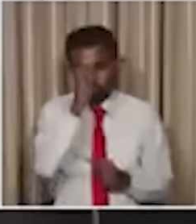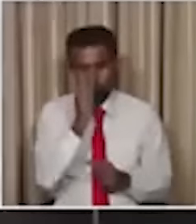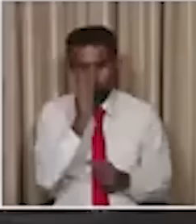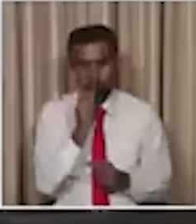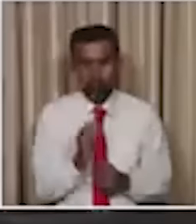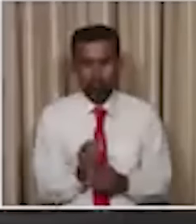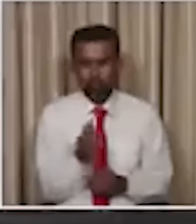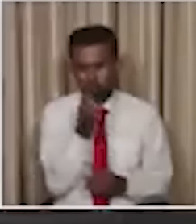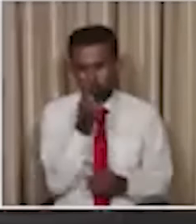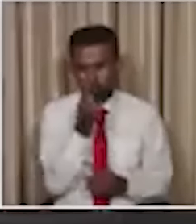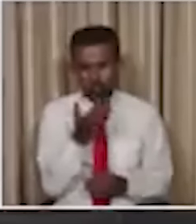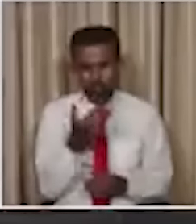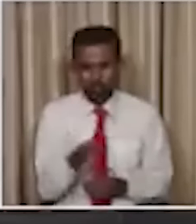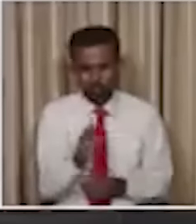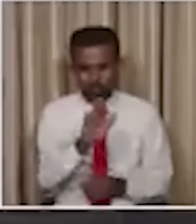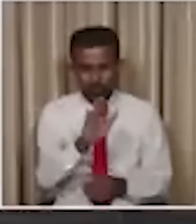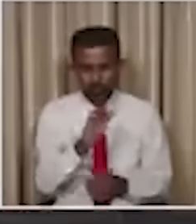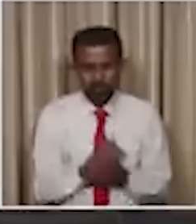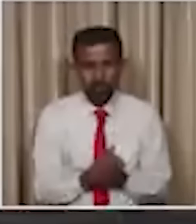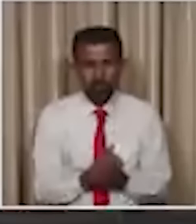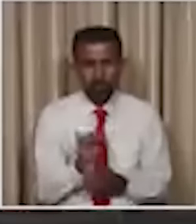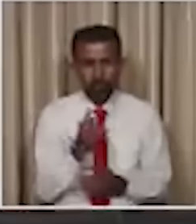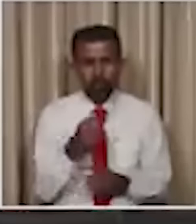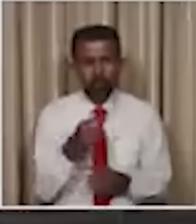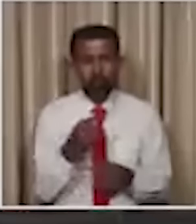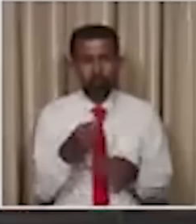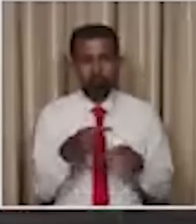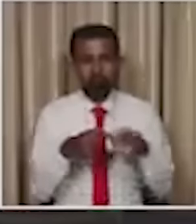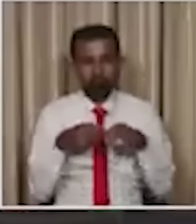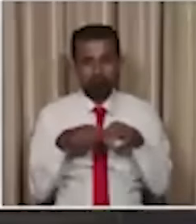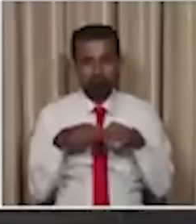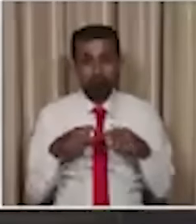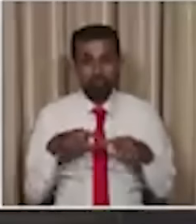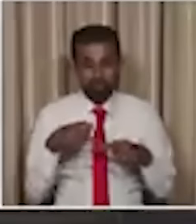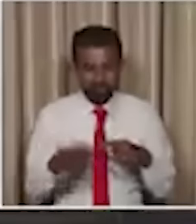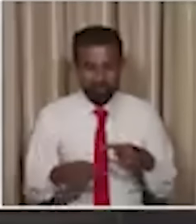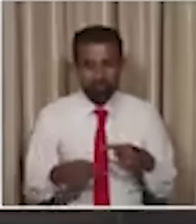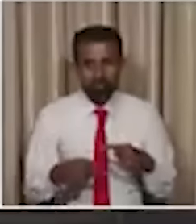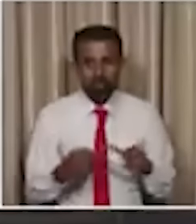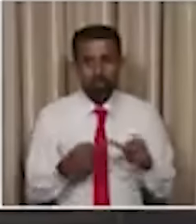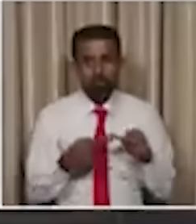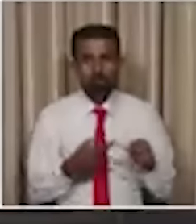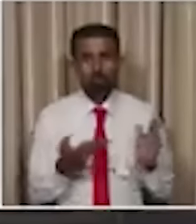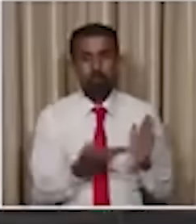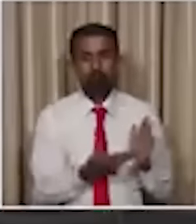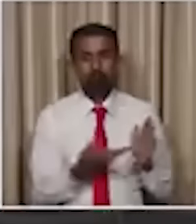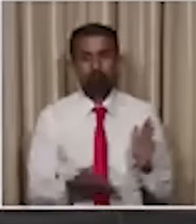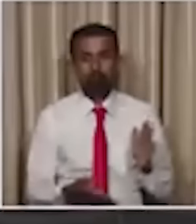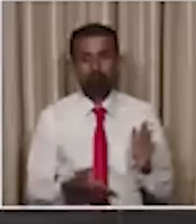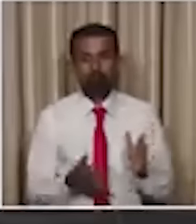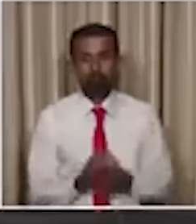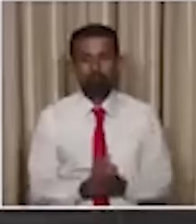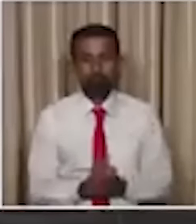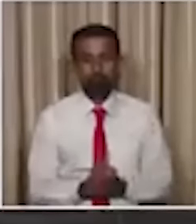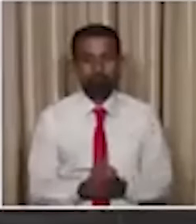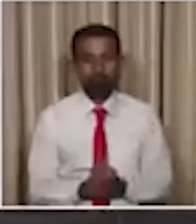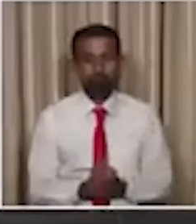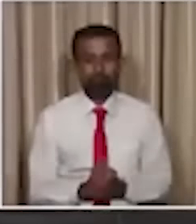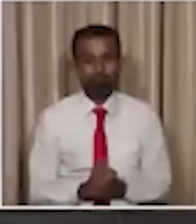පොඩ්ඩක් මම මේක ඉවරණක ඉන්නවද? මොකද සමහර ඔය අහනේවා ඊළඟ උත්තරවල තියෙනවා. ඒකයි.